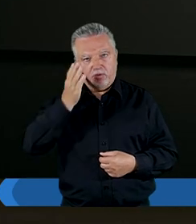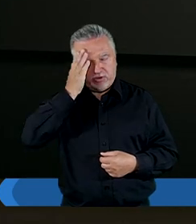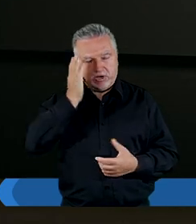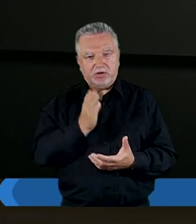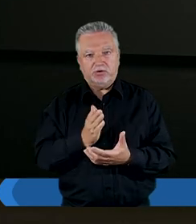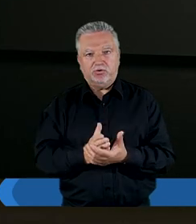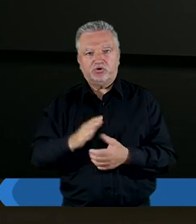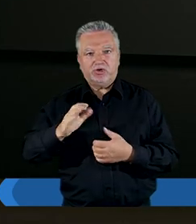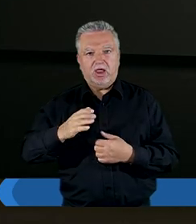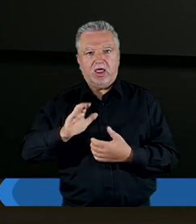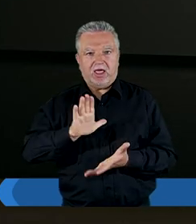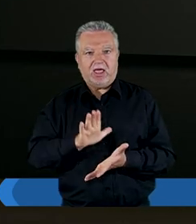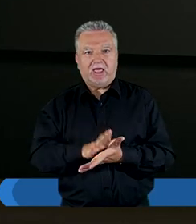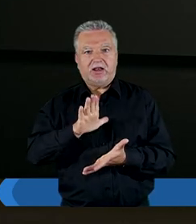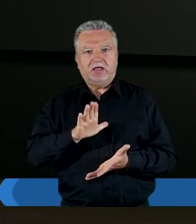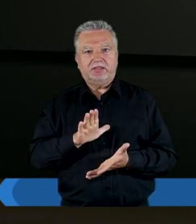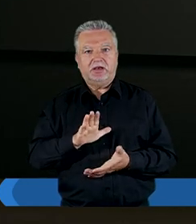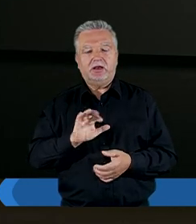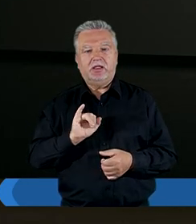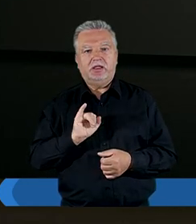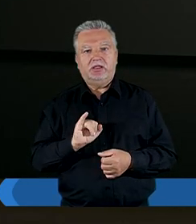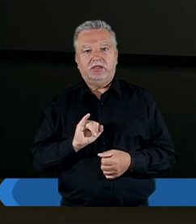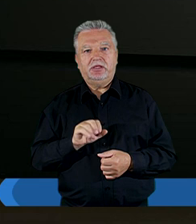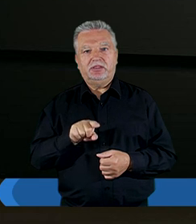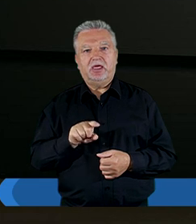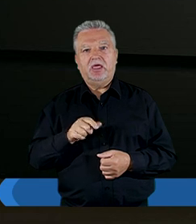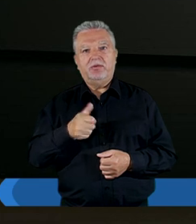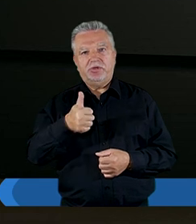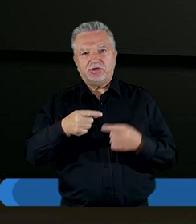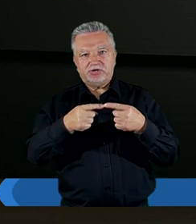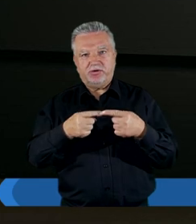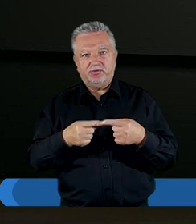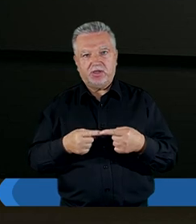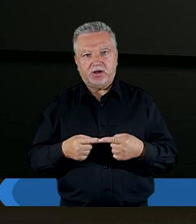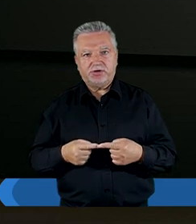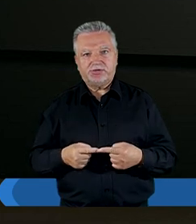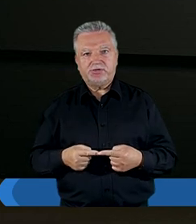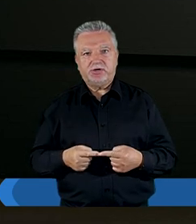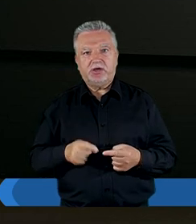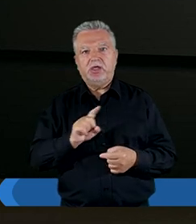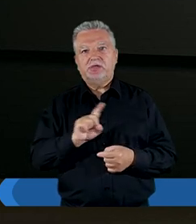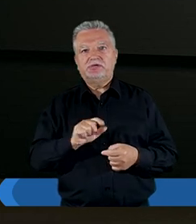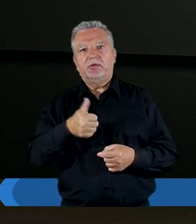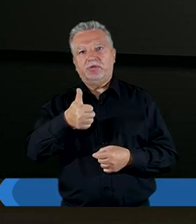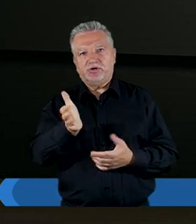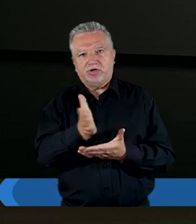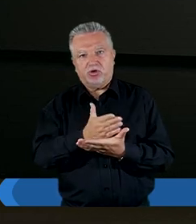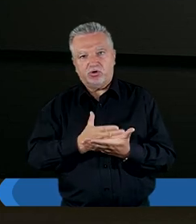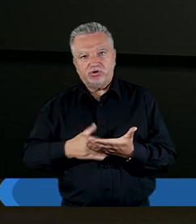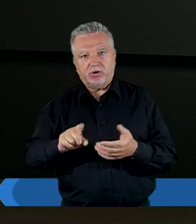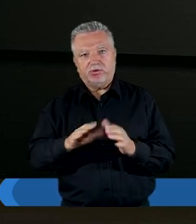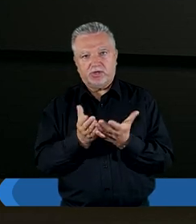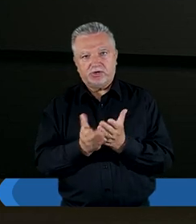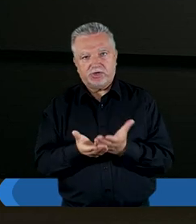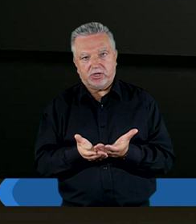Poznaliśmy już jego charakter i właściwie te pierwsze wiersze z pierwszego rozdziału tej